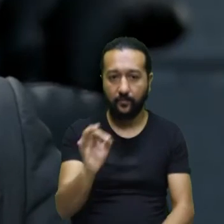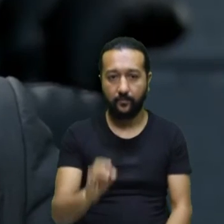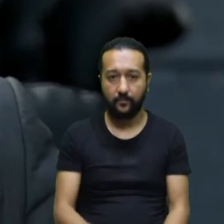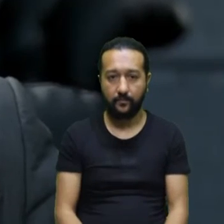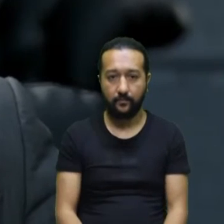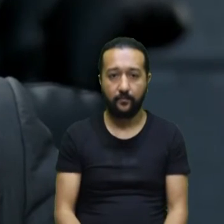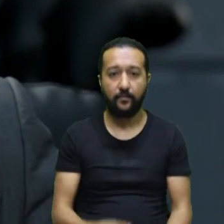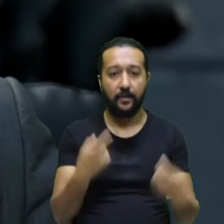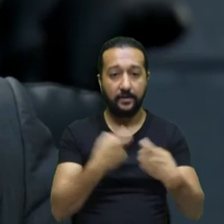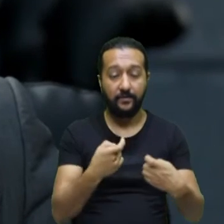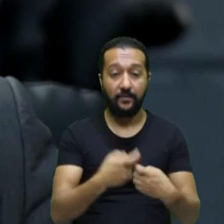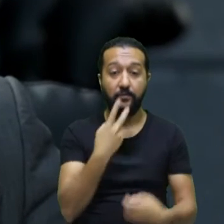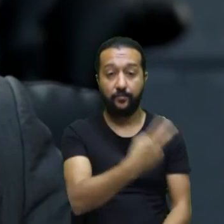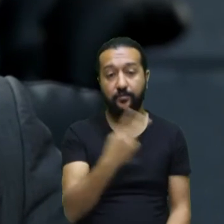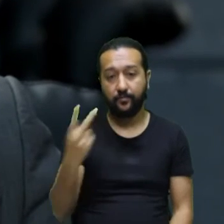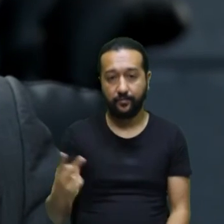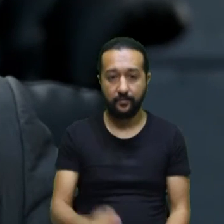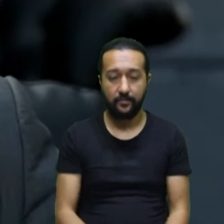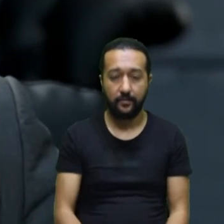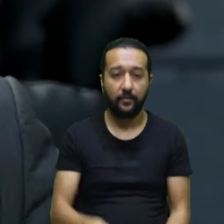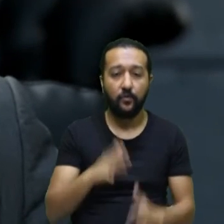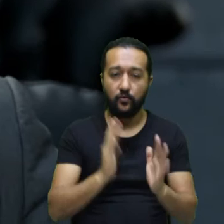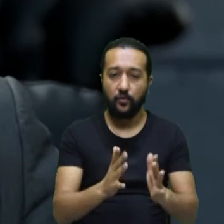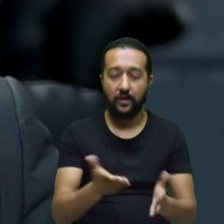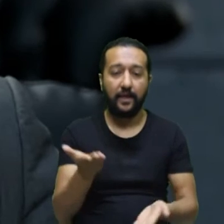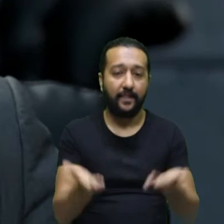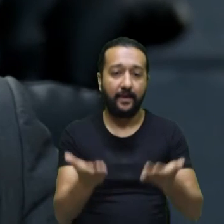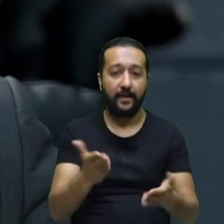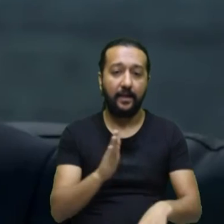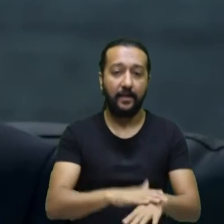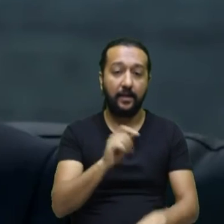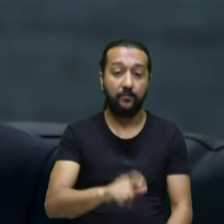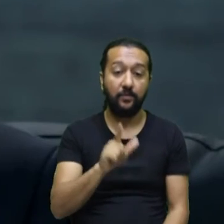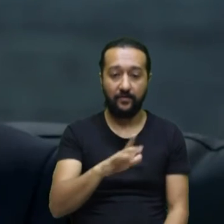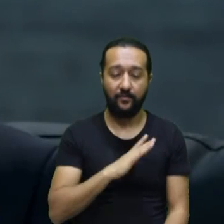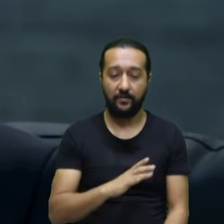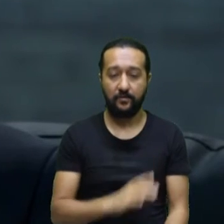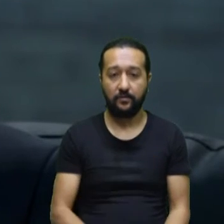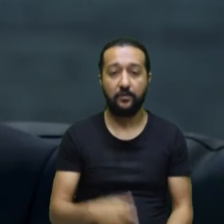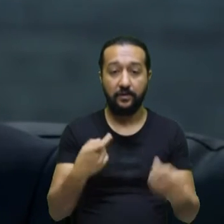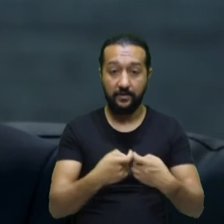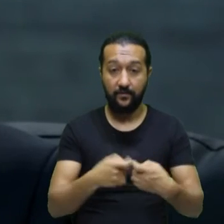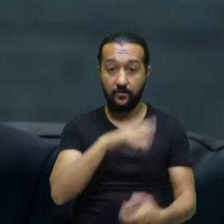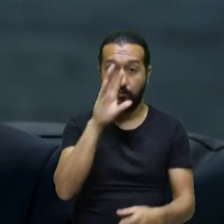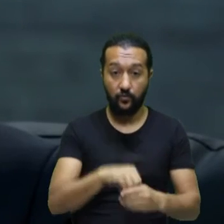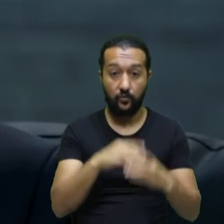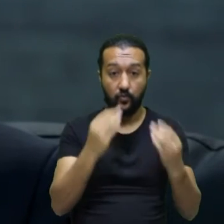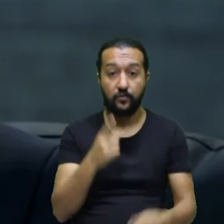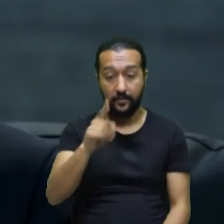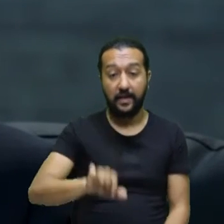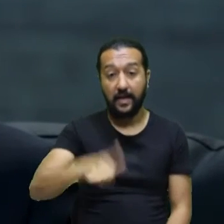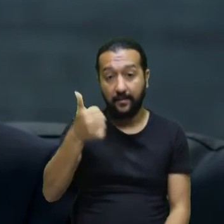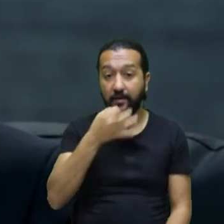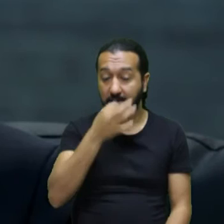Kesinlikle. Savaşın taraflarının sürekli dengede tutulması gerekiyor. Savaşı sonlandıracak